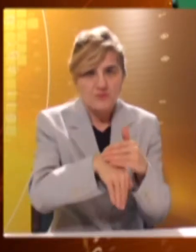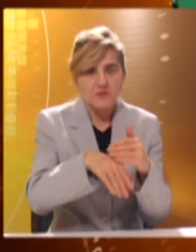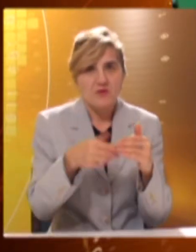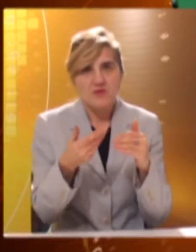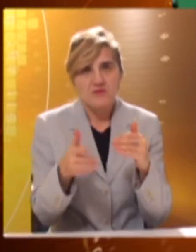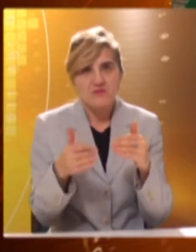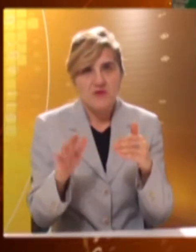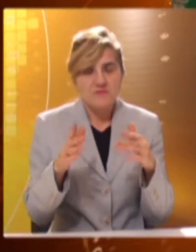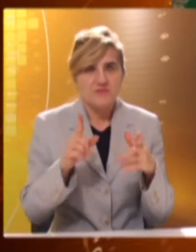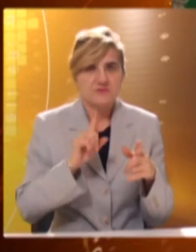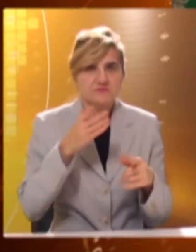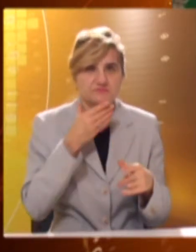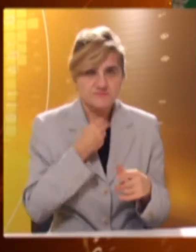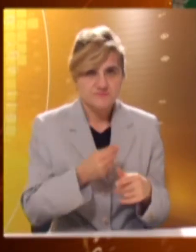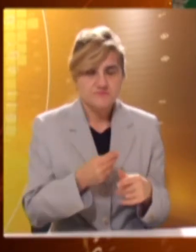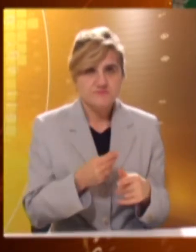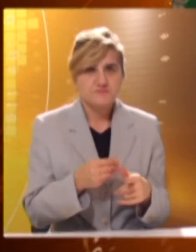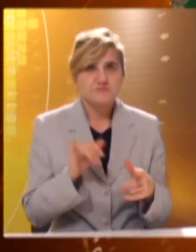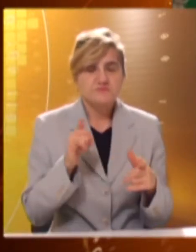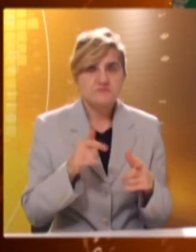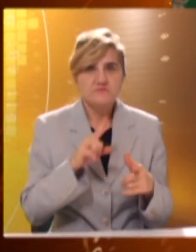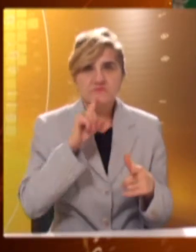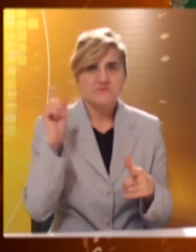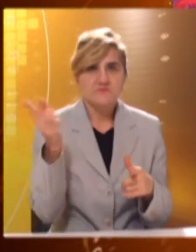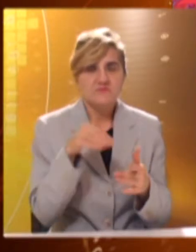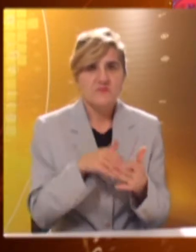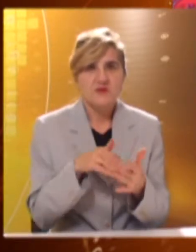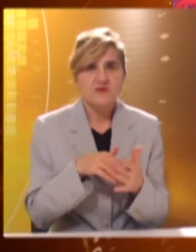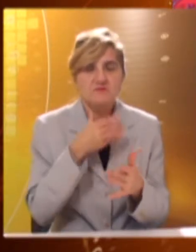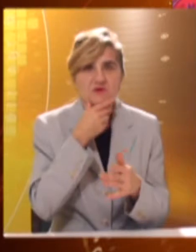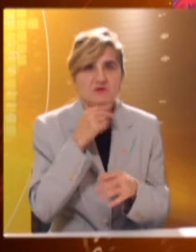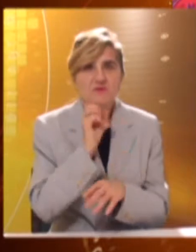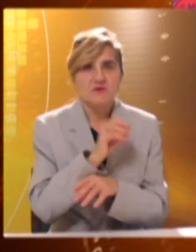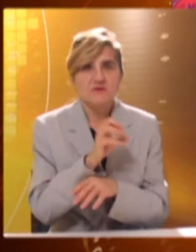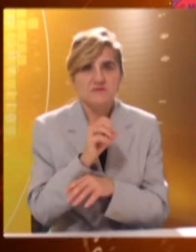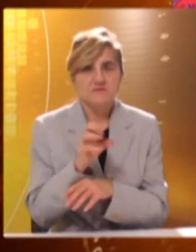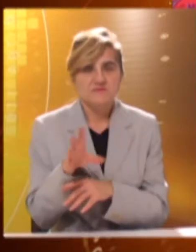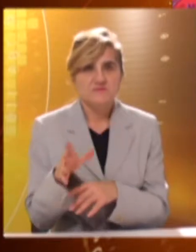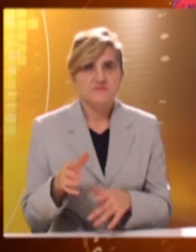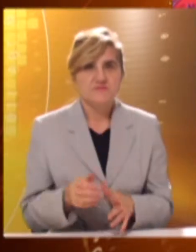njih. Jedino trajno rješenje svakako jeste podizanje svesti građana. To će ih prazni,